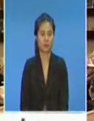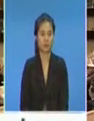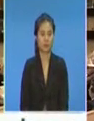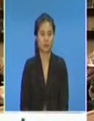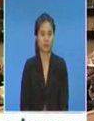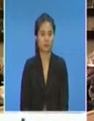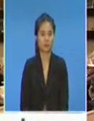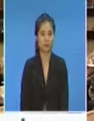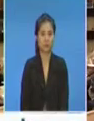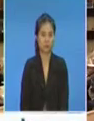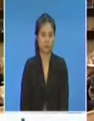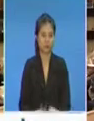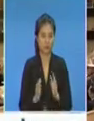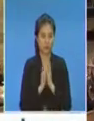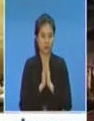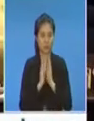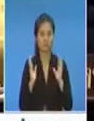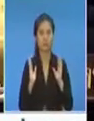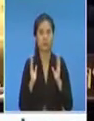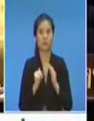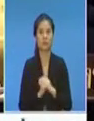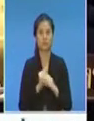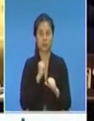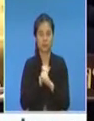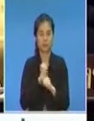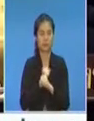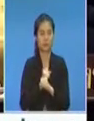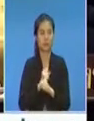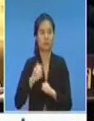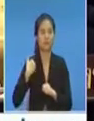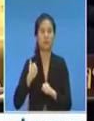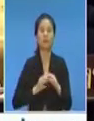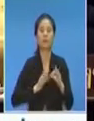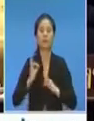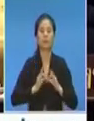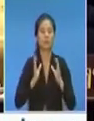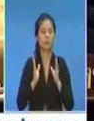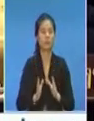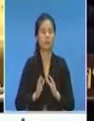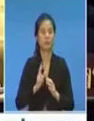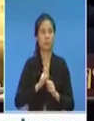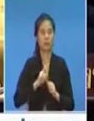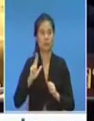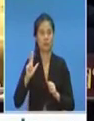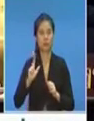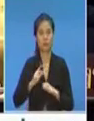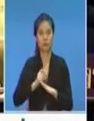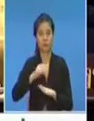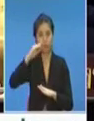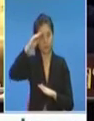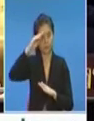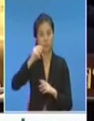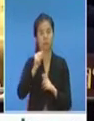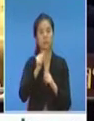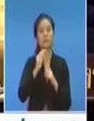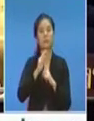ขอบคุณนะคะต่อจากท่านพลตำรวจโทอำนวยมีผู้เสนอชื่อขออภิปรายอีก3ท่านนะคะเรียนเชิญท่านพลตำรวจโทอำนวยนิ